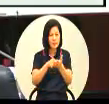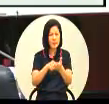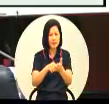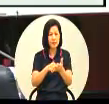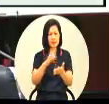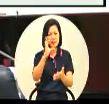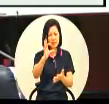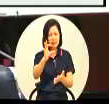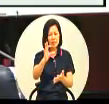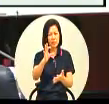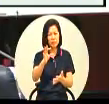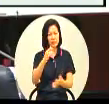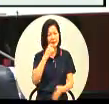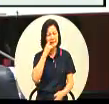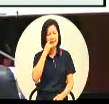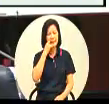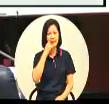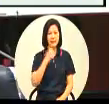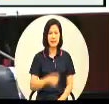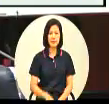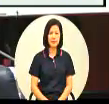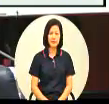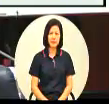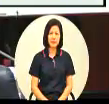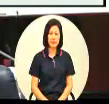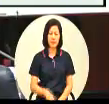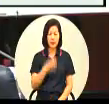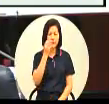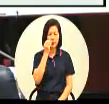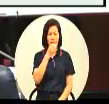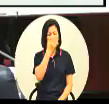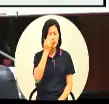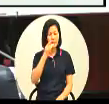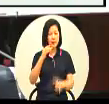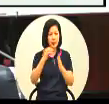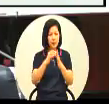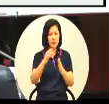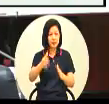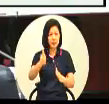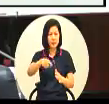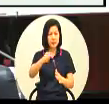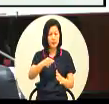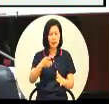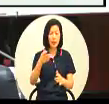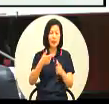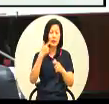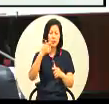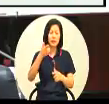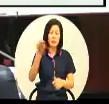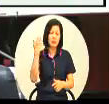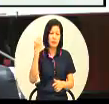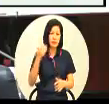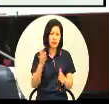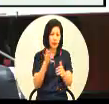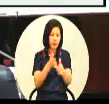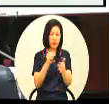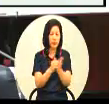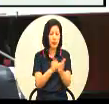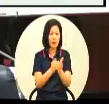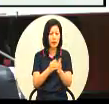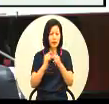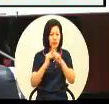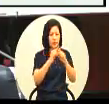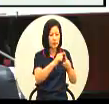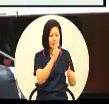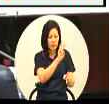民宿，这么困难。观光局局长在上个会期咨询完，他特别告诉本席，伊讲伊也很能了